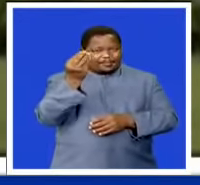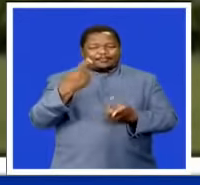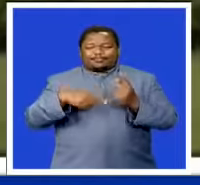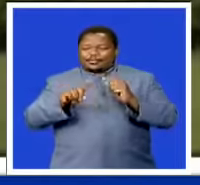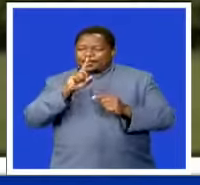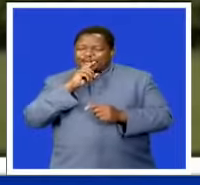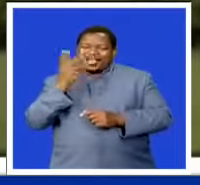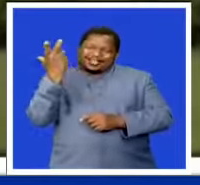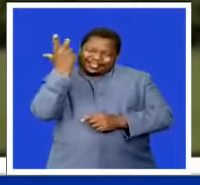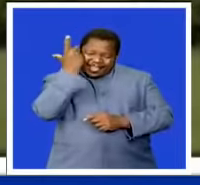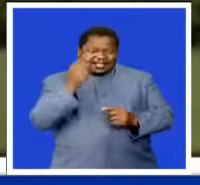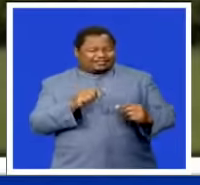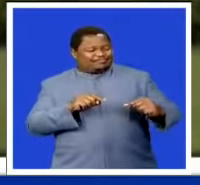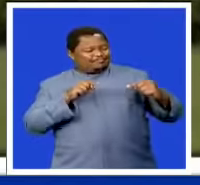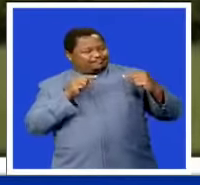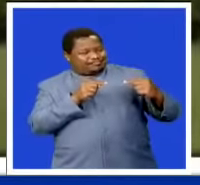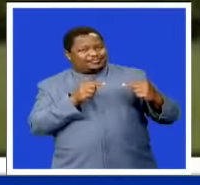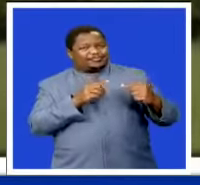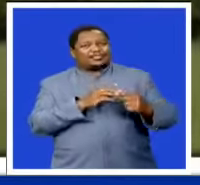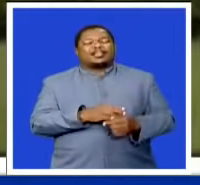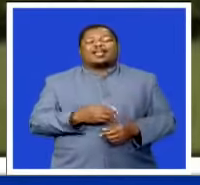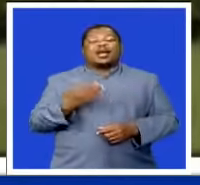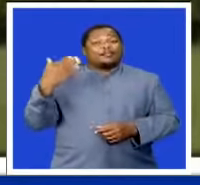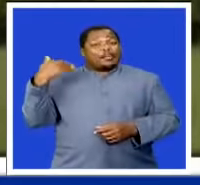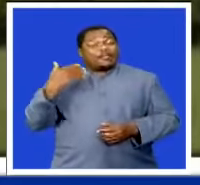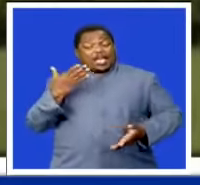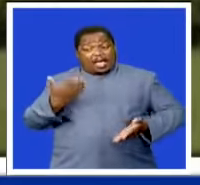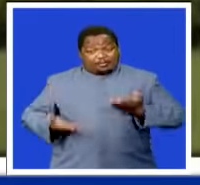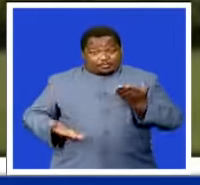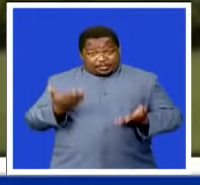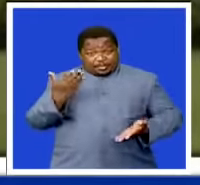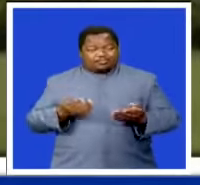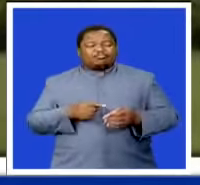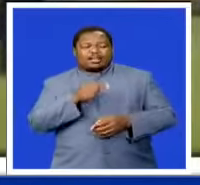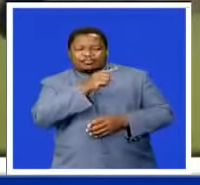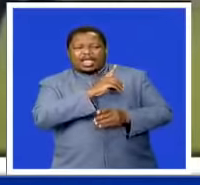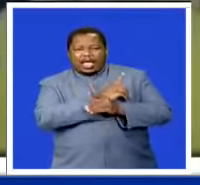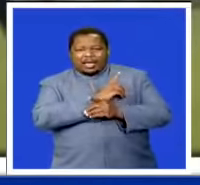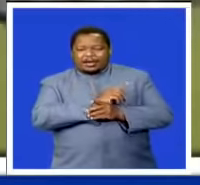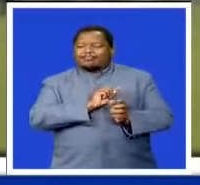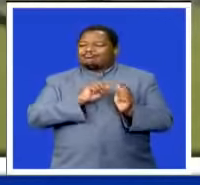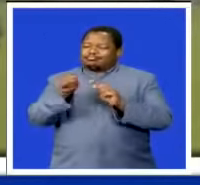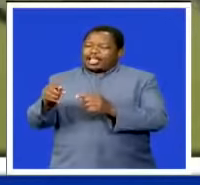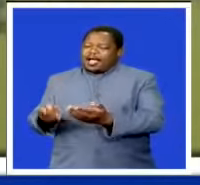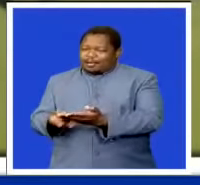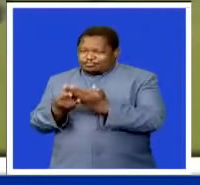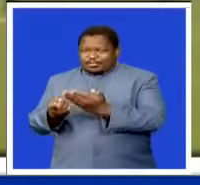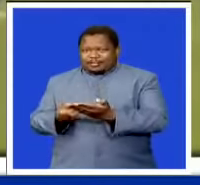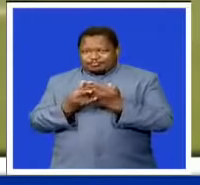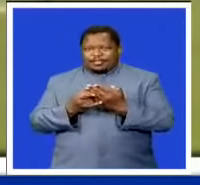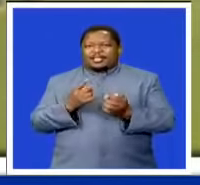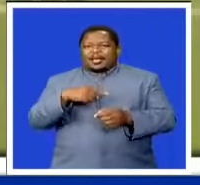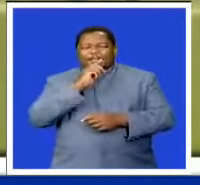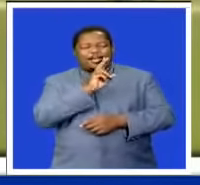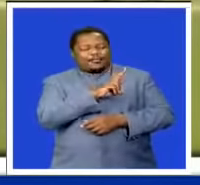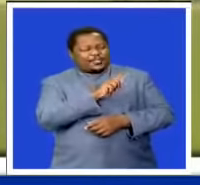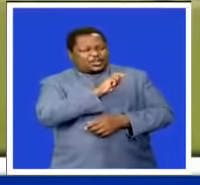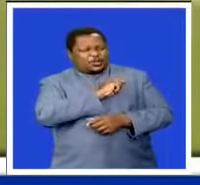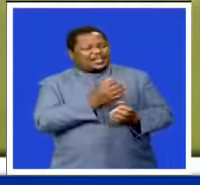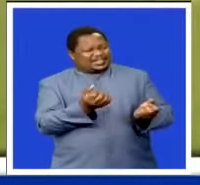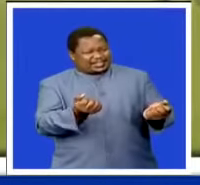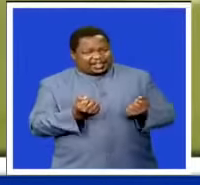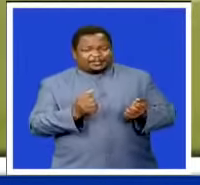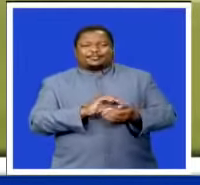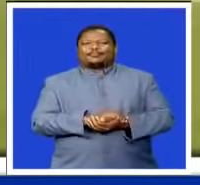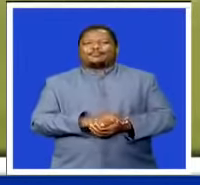Leqembu leDadas liyabasita ngisho batilolonga ngakho bebathi ukuthi bagatsene nabetha kulo mdlalo. Emdlalo ke cricket idlalwa ngehlobo lelatiwa ngeleT20